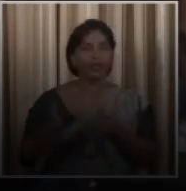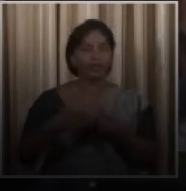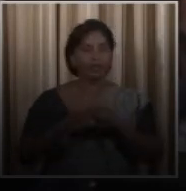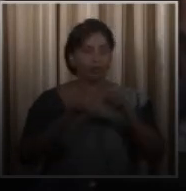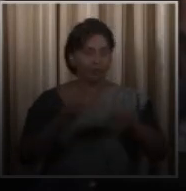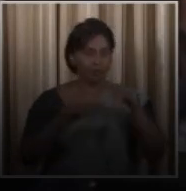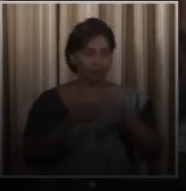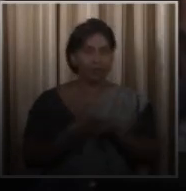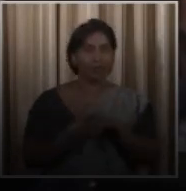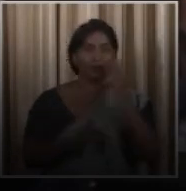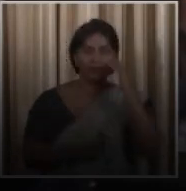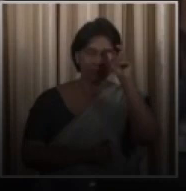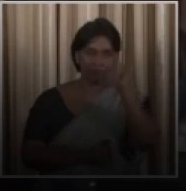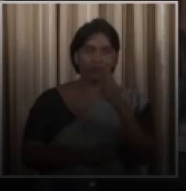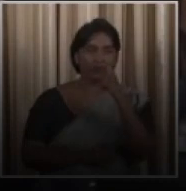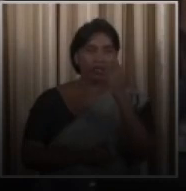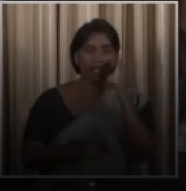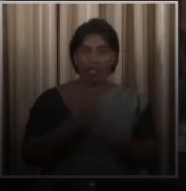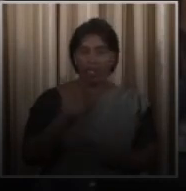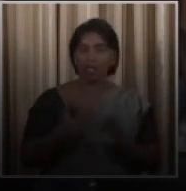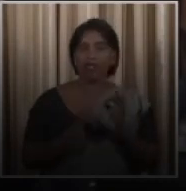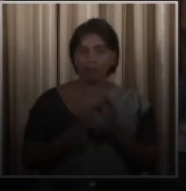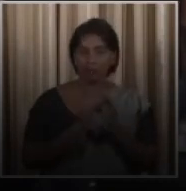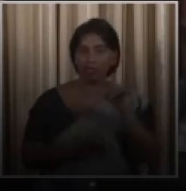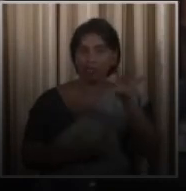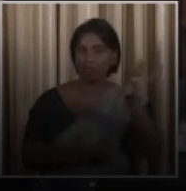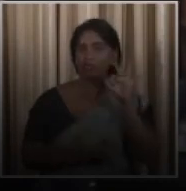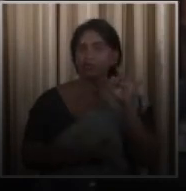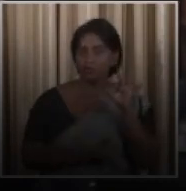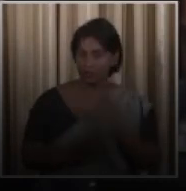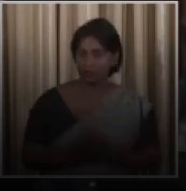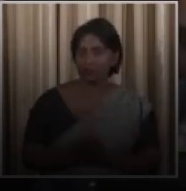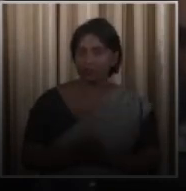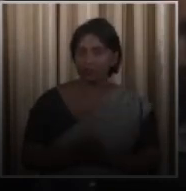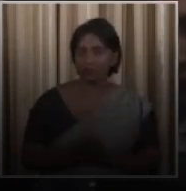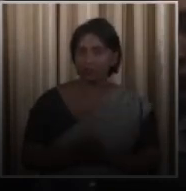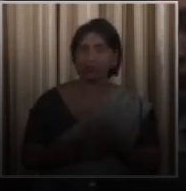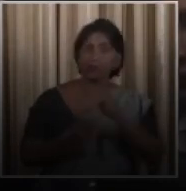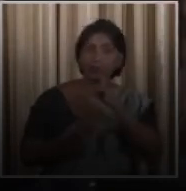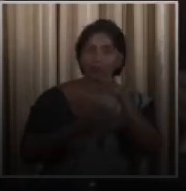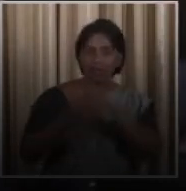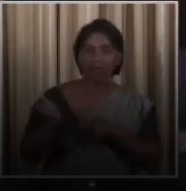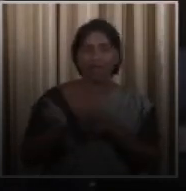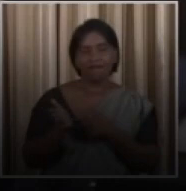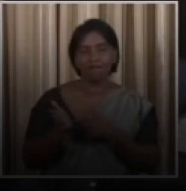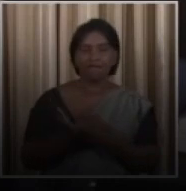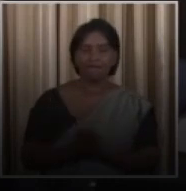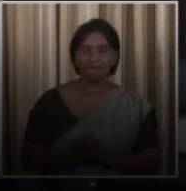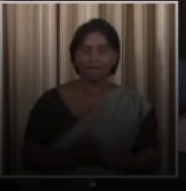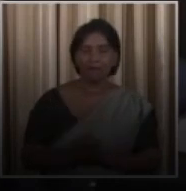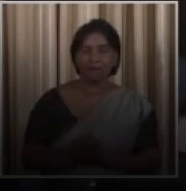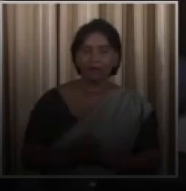හිටපු එකම කාන්තා ඇමතිවරිය තොරගත්තා. ඉතුරු හරිය නඩු තීන්දුවේ තියෙනවා.